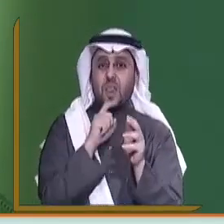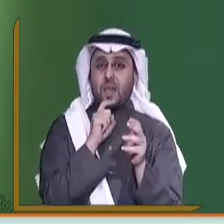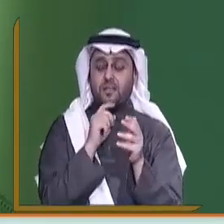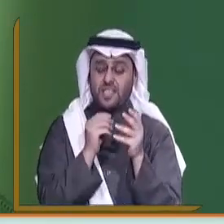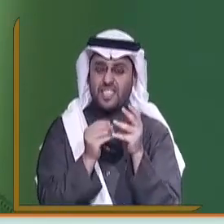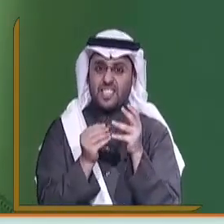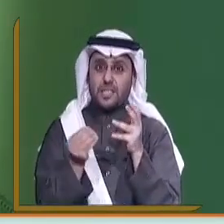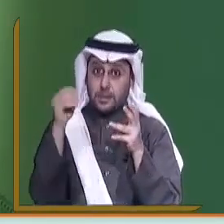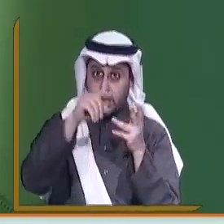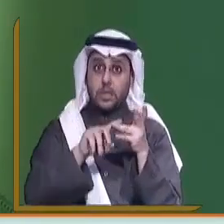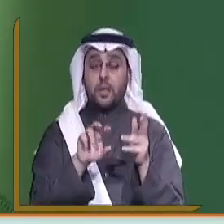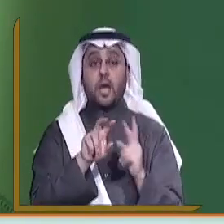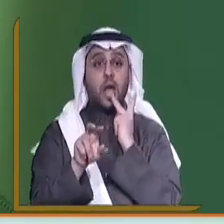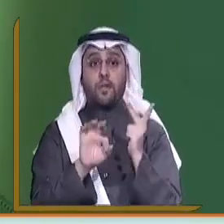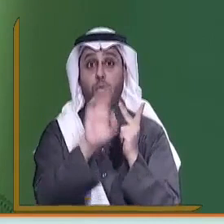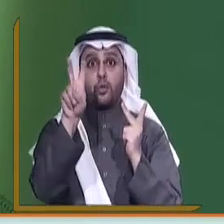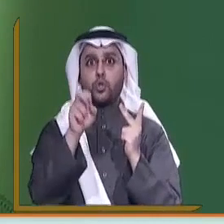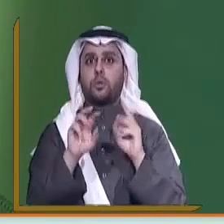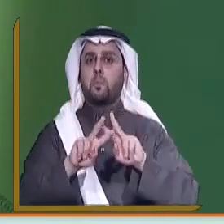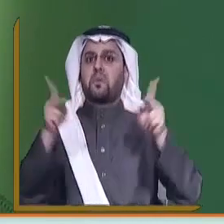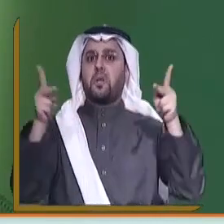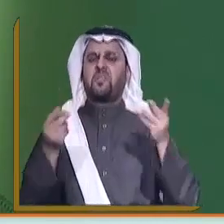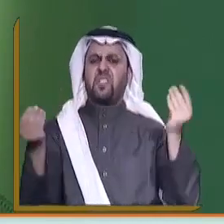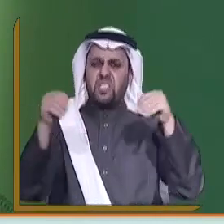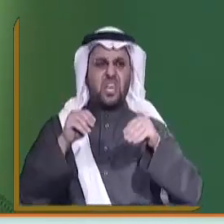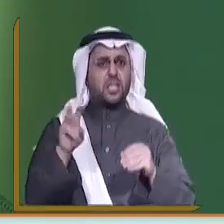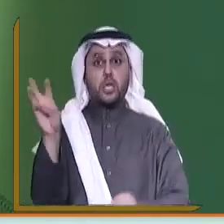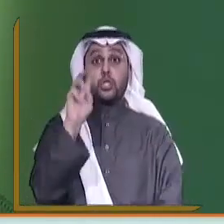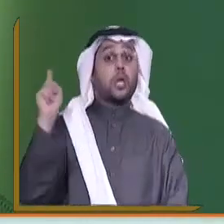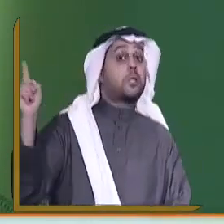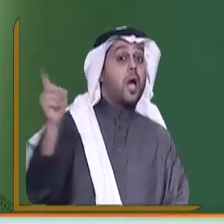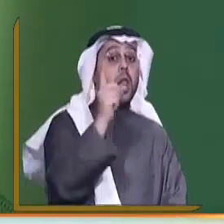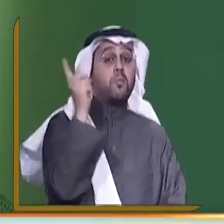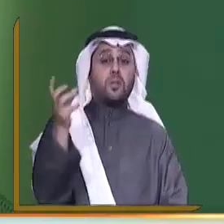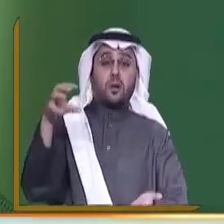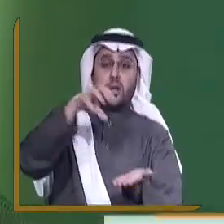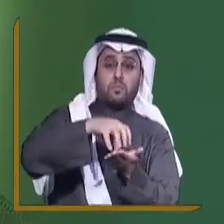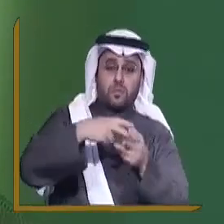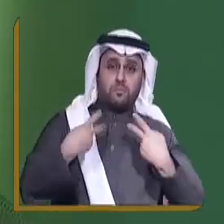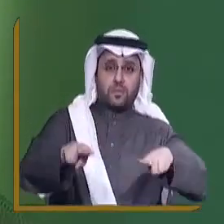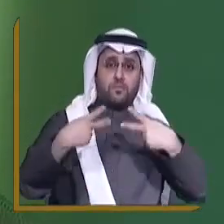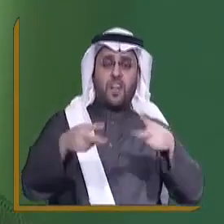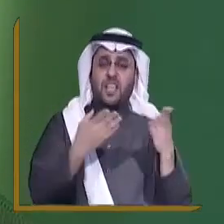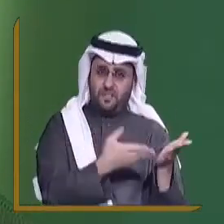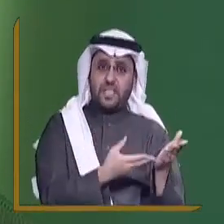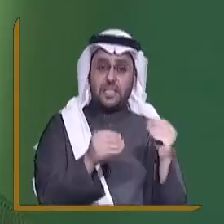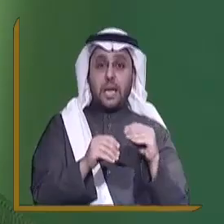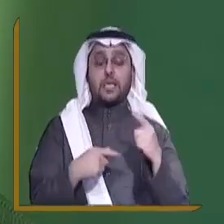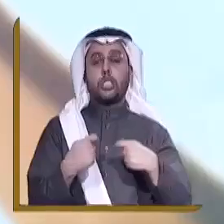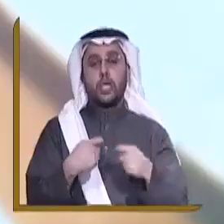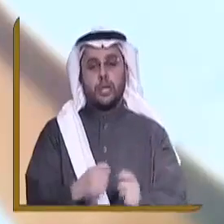اصدار اكثر من 100 80 ترخيص لشرك شركات عالميه لفتح مقرها في المملكه العربيه